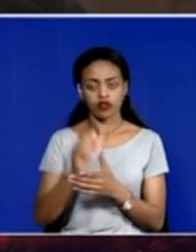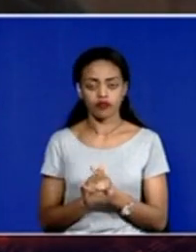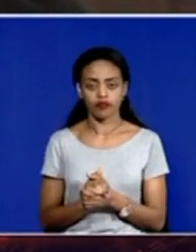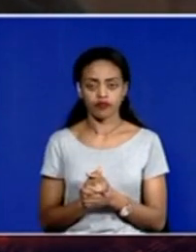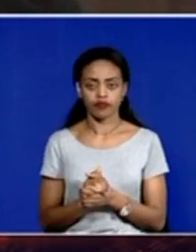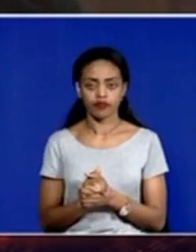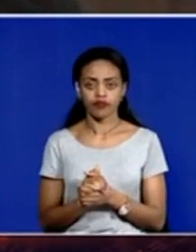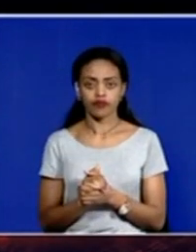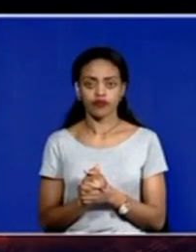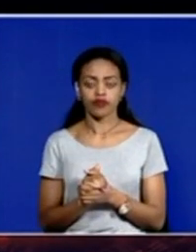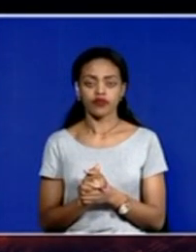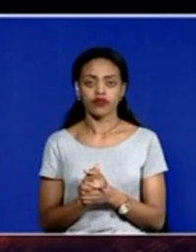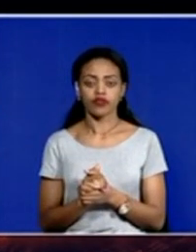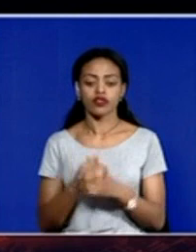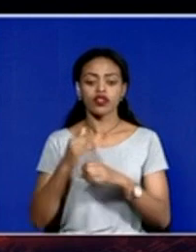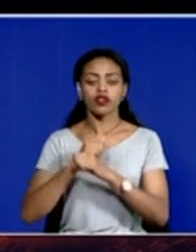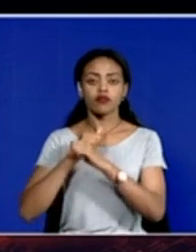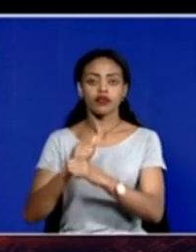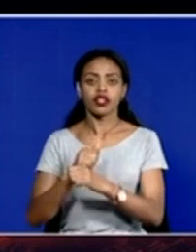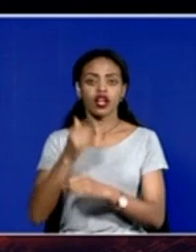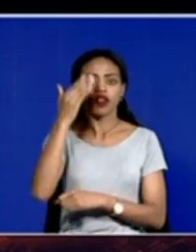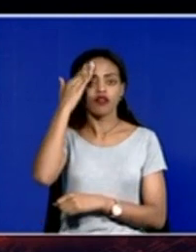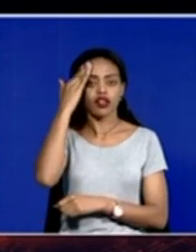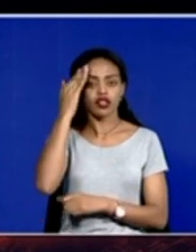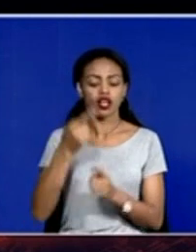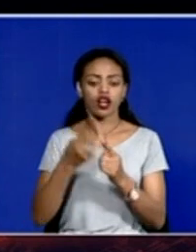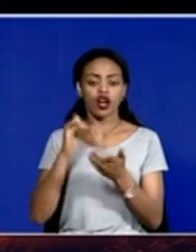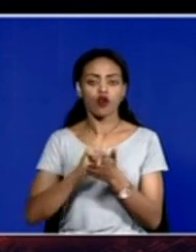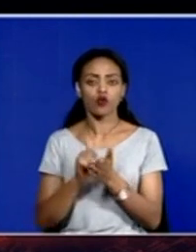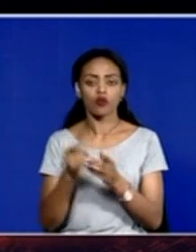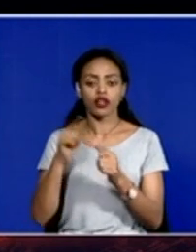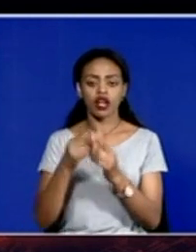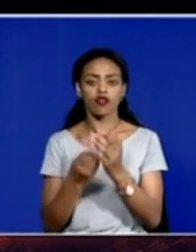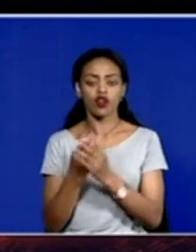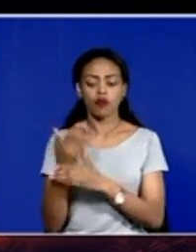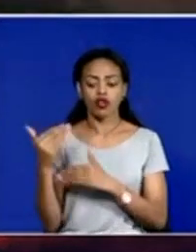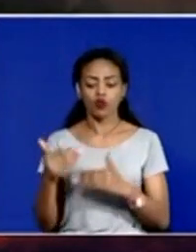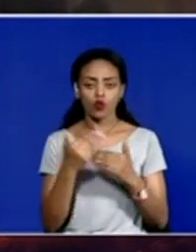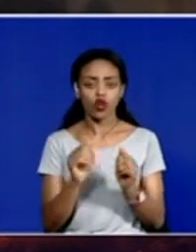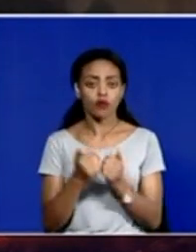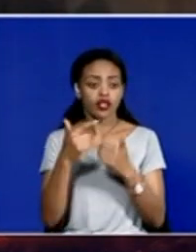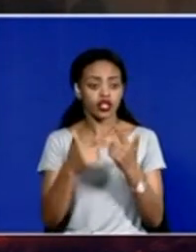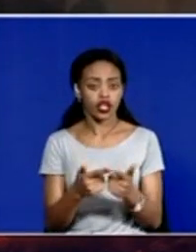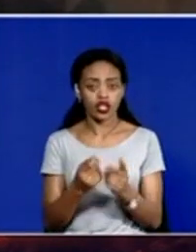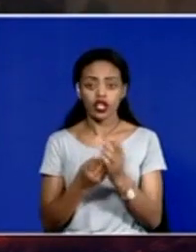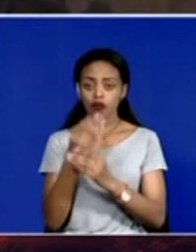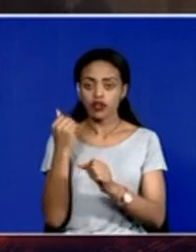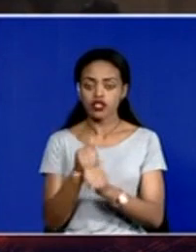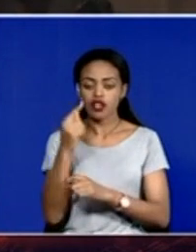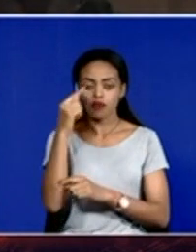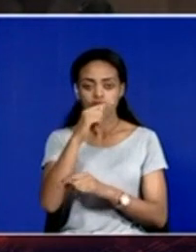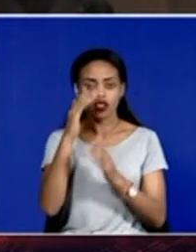ኮቪድ ዘለዎም ምክልኻል ፈሊጥና ካብኡ ከዓና ናብ ልምዓት እውን ጎኒ ንጎኒ ከመኢ ይኸይድ ልምዓት ዝሰርሕ